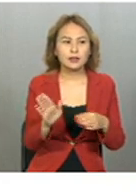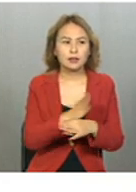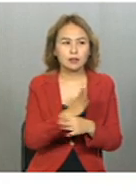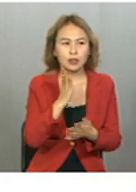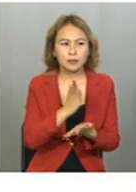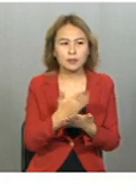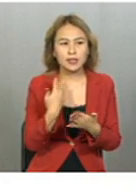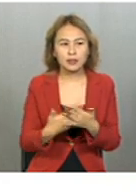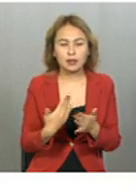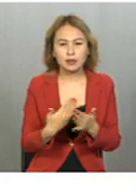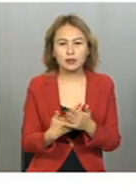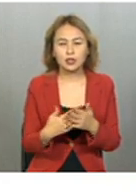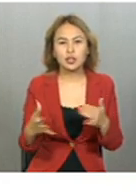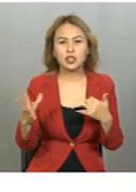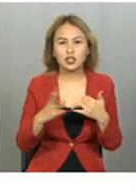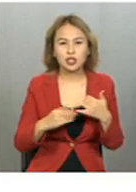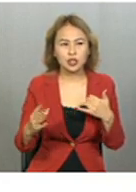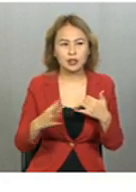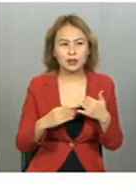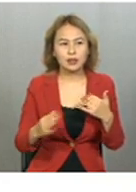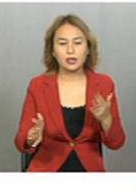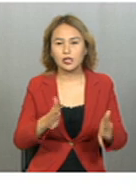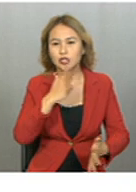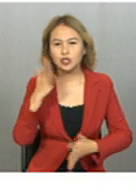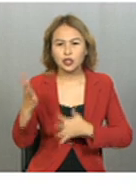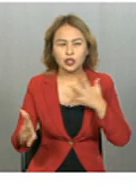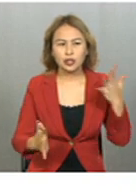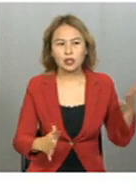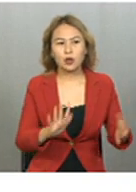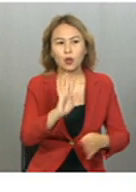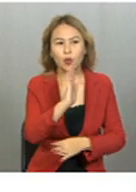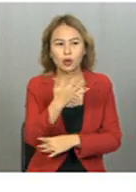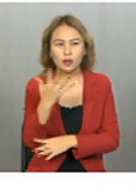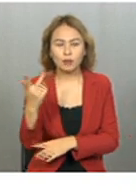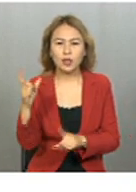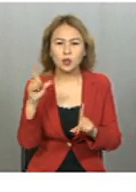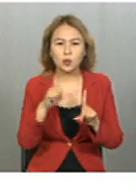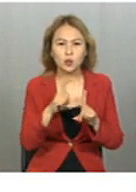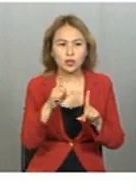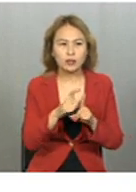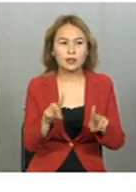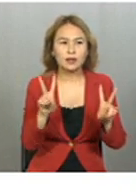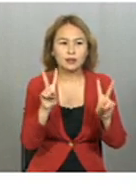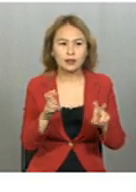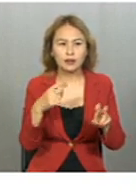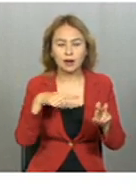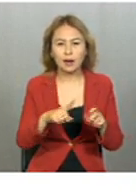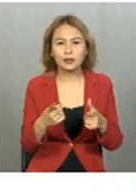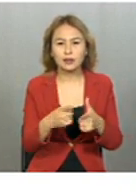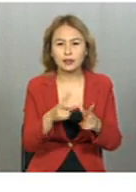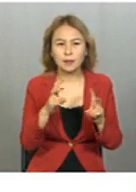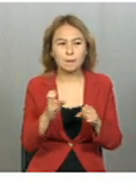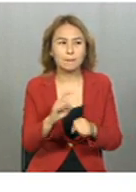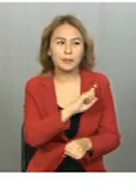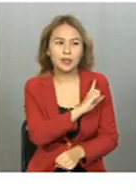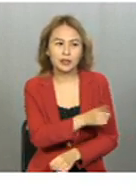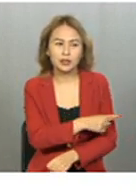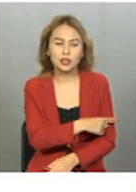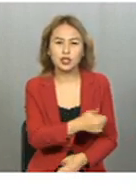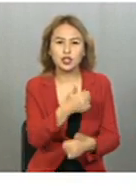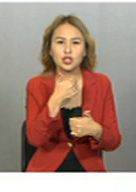табылады. Мысалы, жер, жел, орман сөздері заттарды атаса,